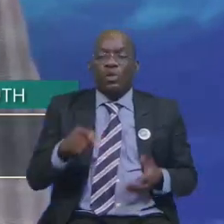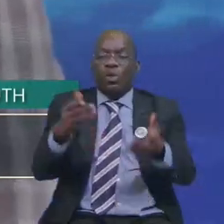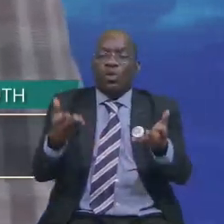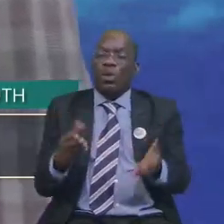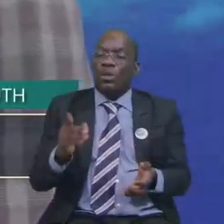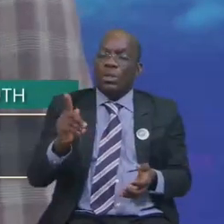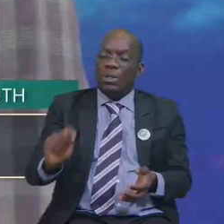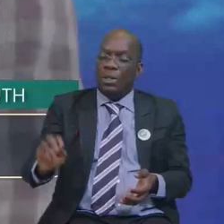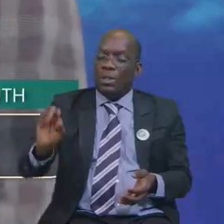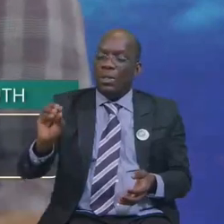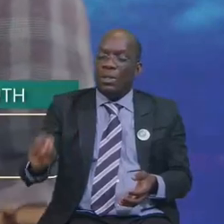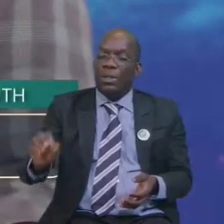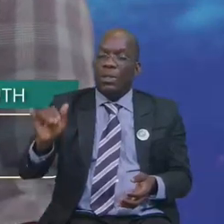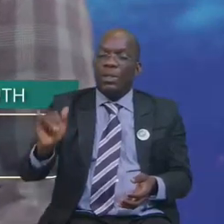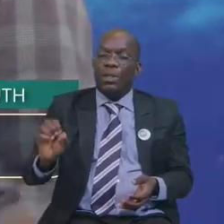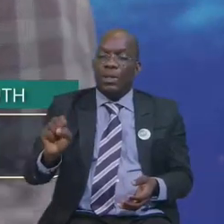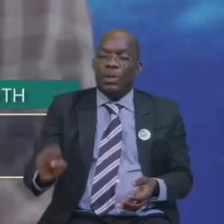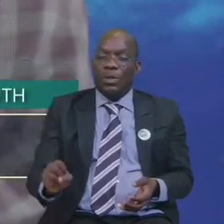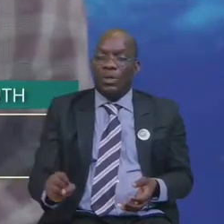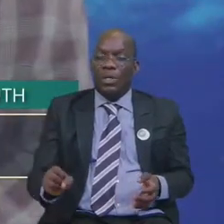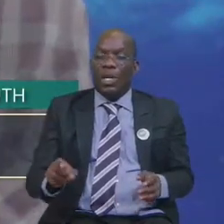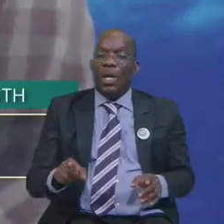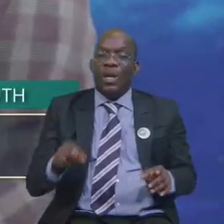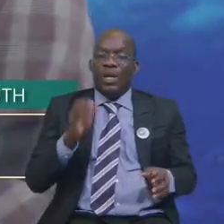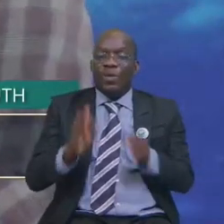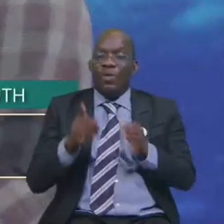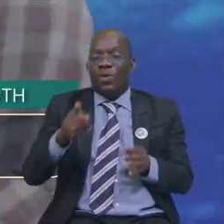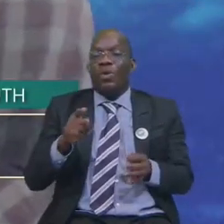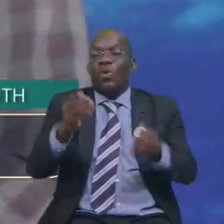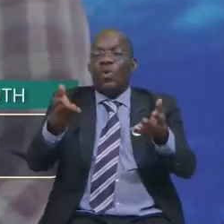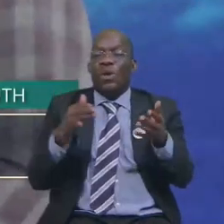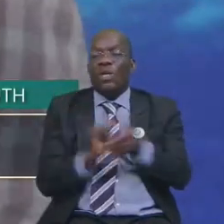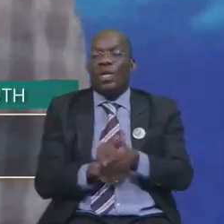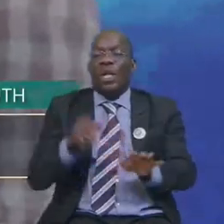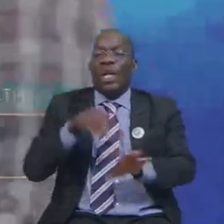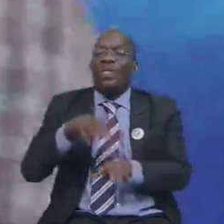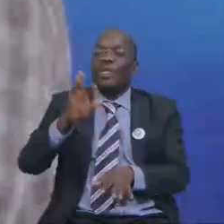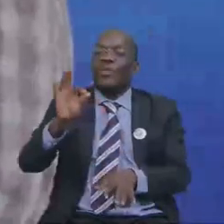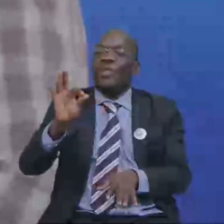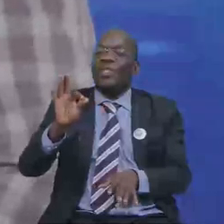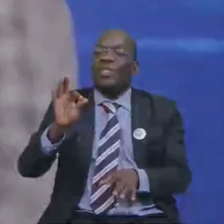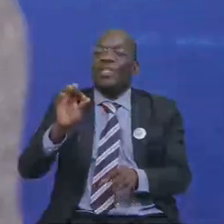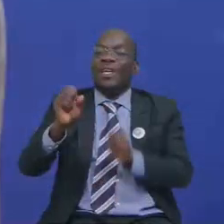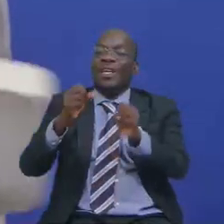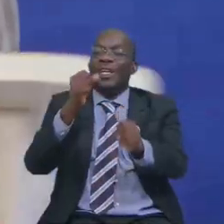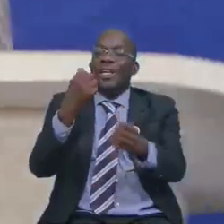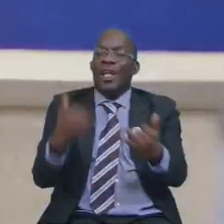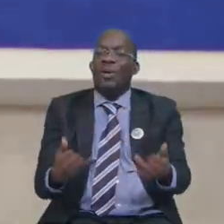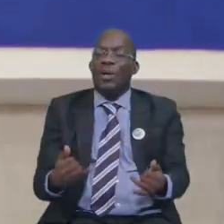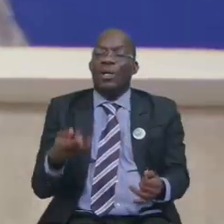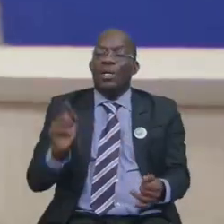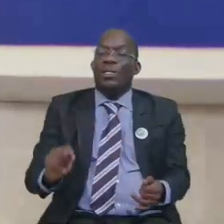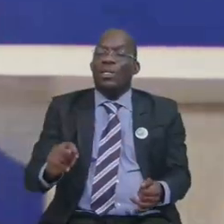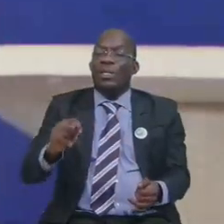maintenant à 20 ans ça c'est étrange ça étrange les jouets de